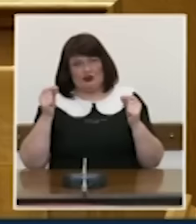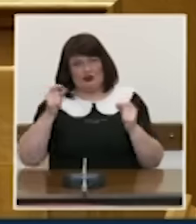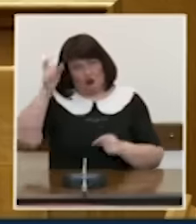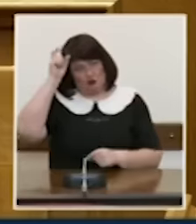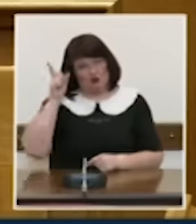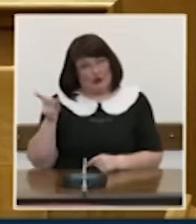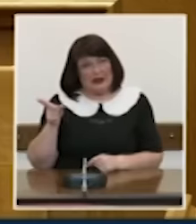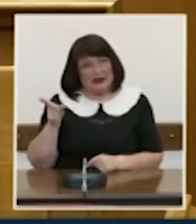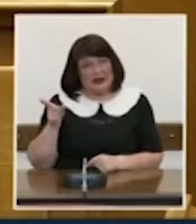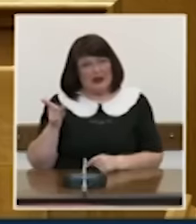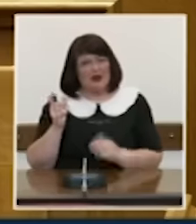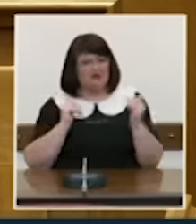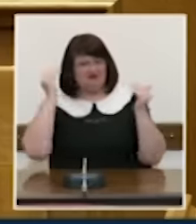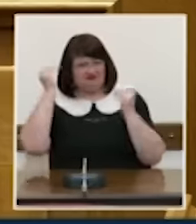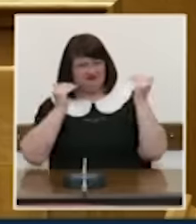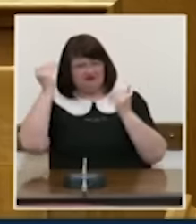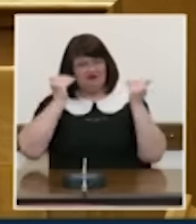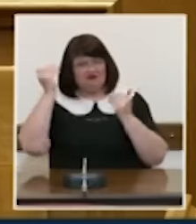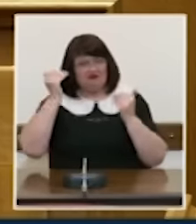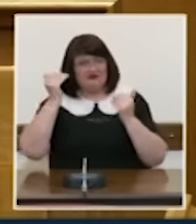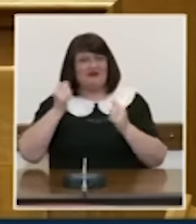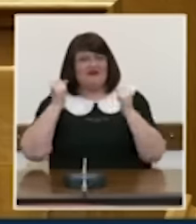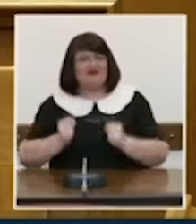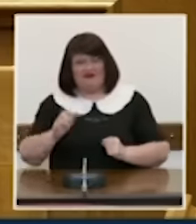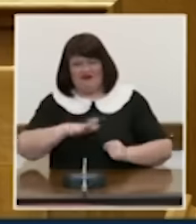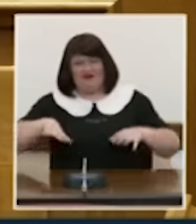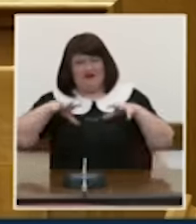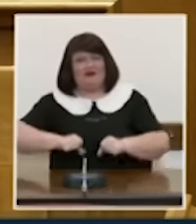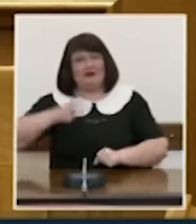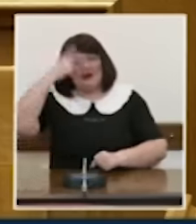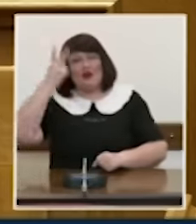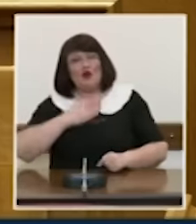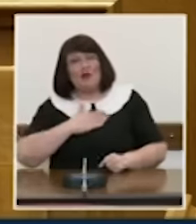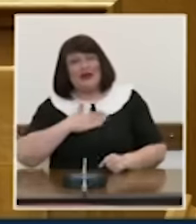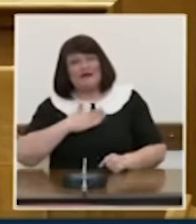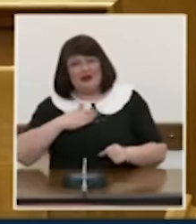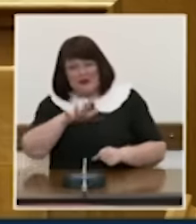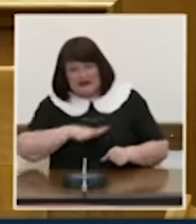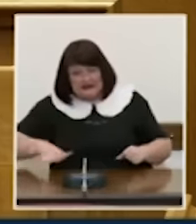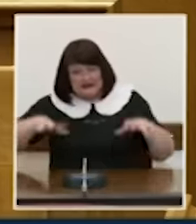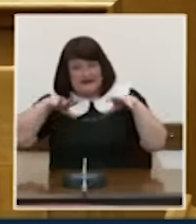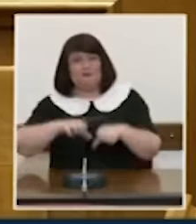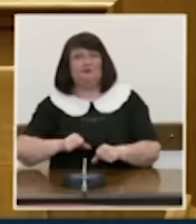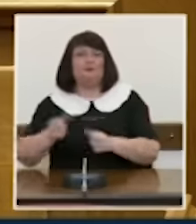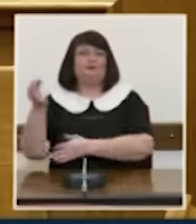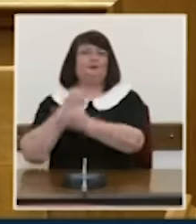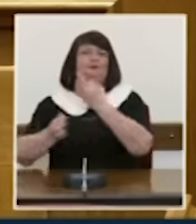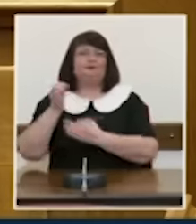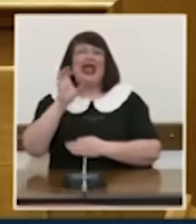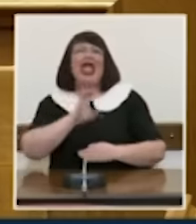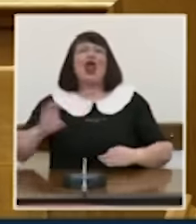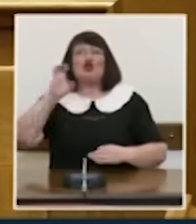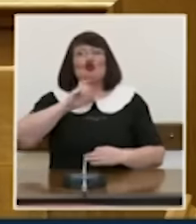που αμφισβητεί και κυριαρχικά δικαιώματα και την κυριαρχία της χώρας, που σας μίλησε πάλι ο κύριος Ερντογάν